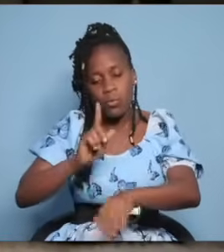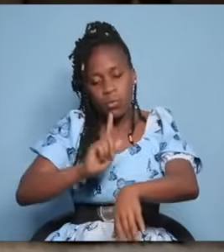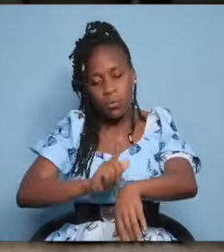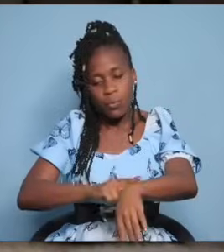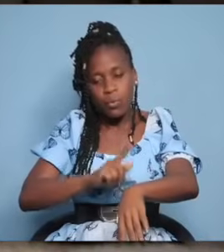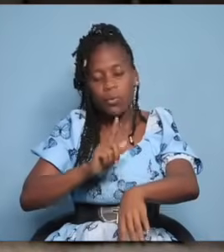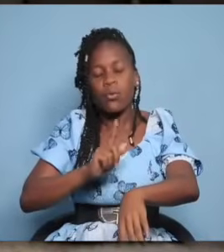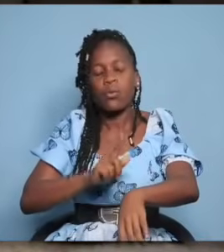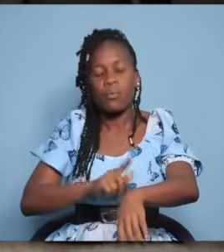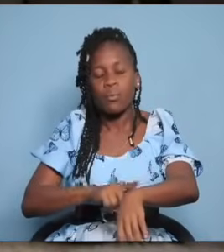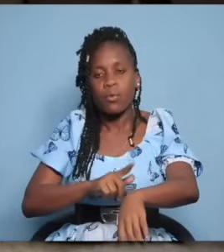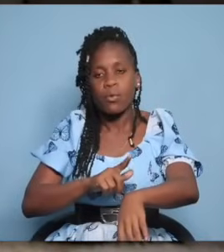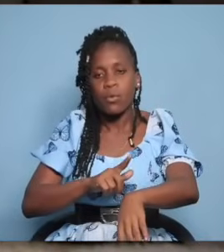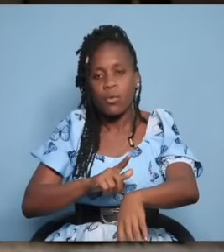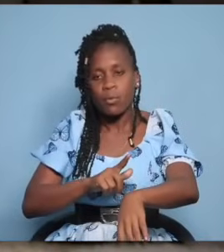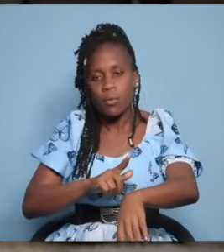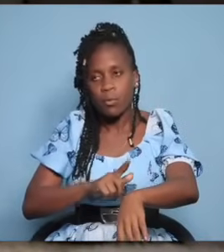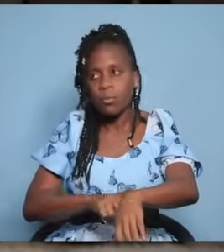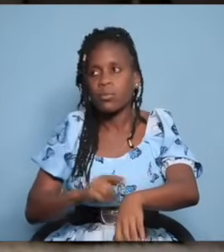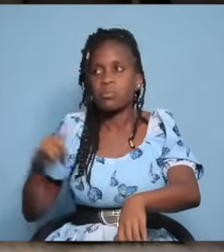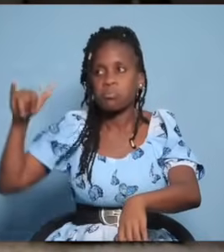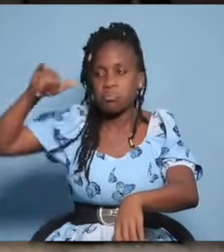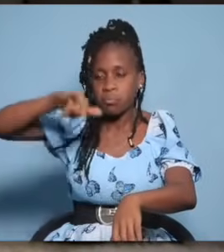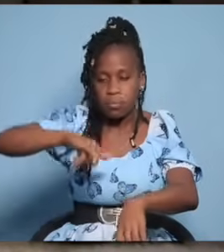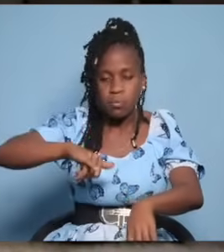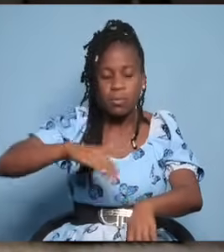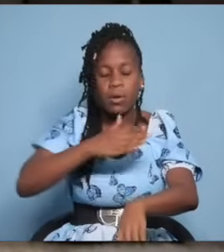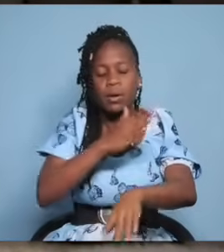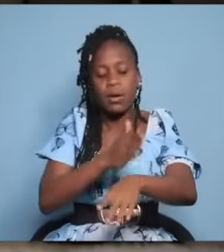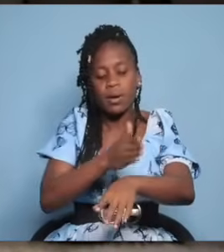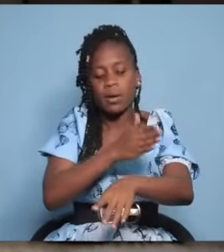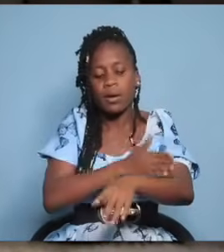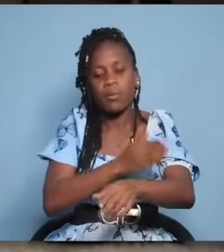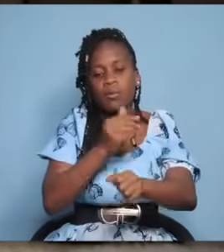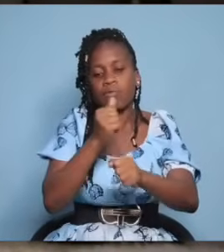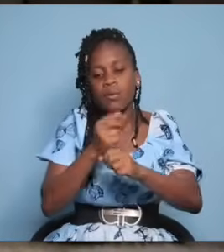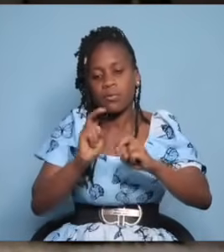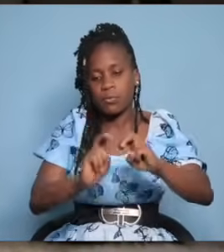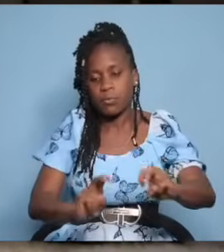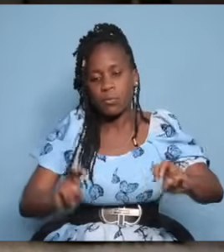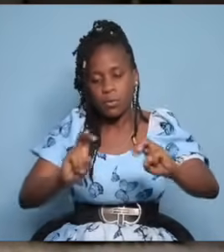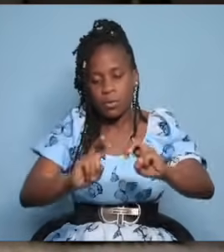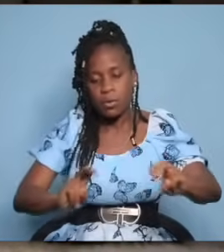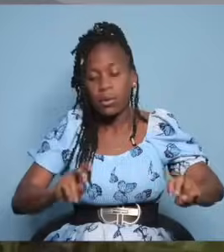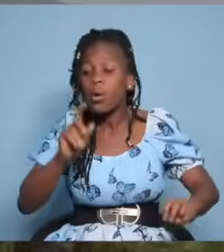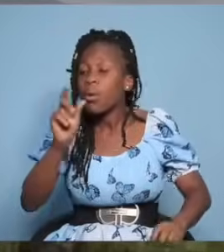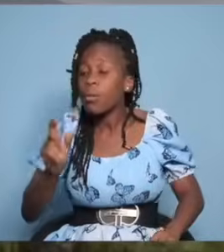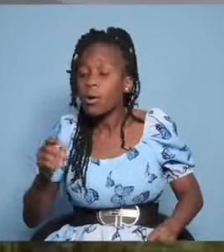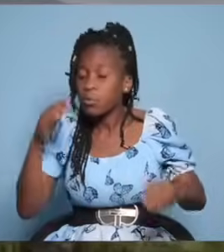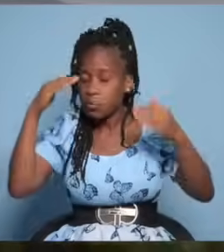ya utafiti kuja pale kukusanya data na nini, timu ya investigation, kuna watu walifika pale